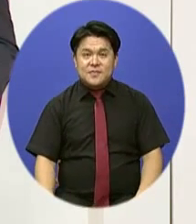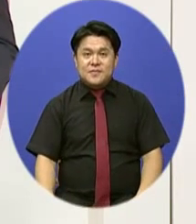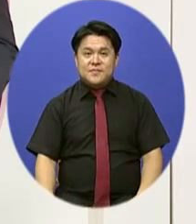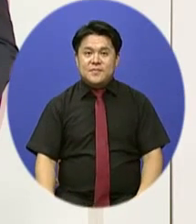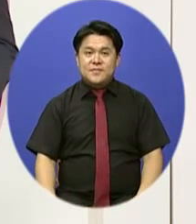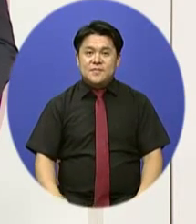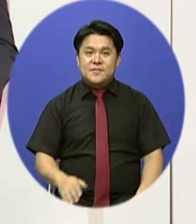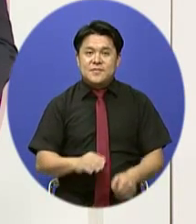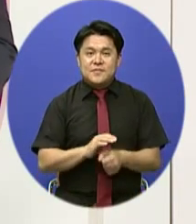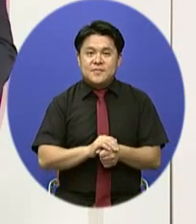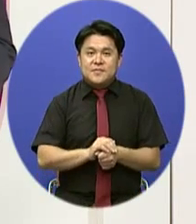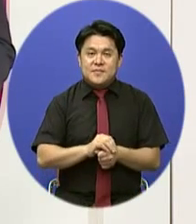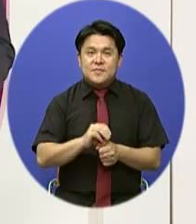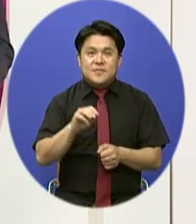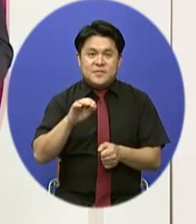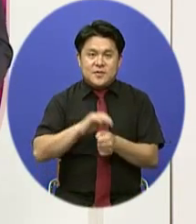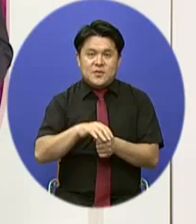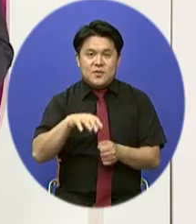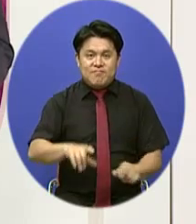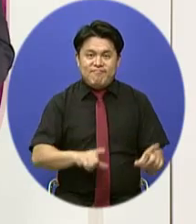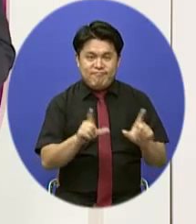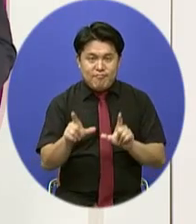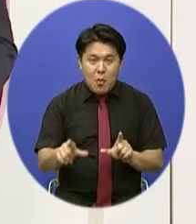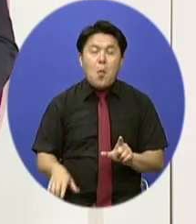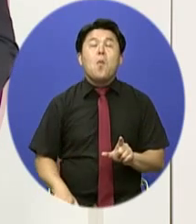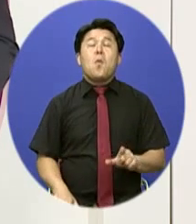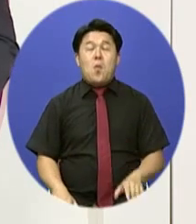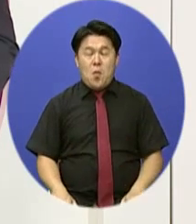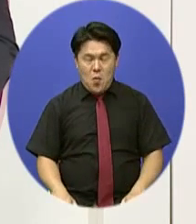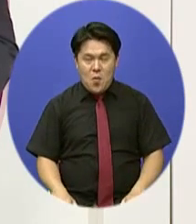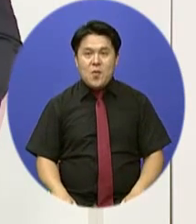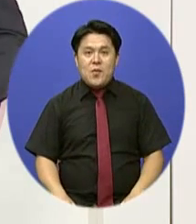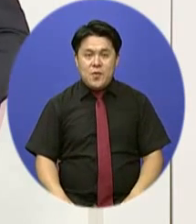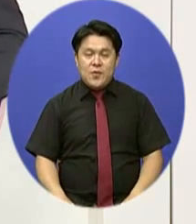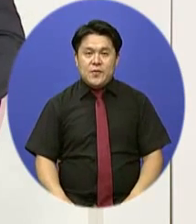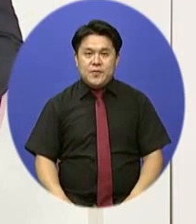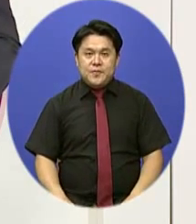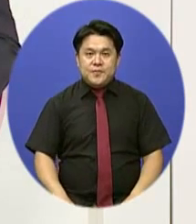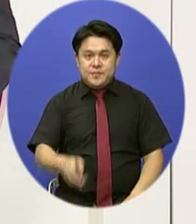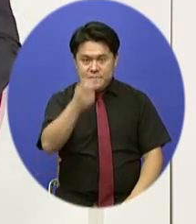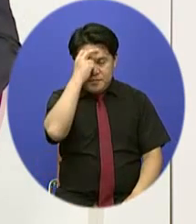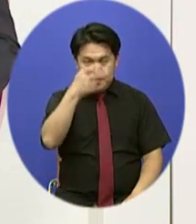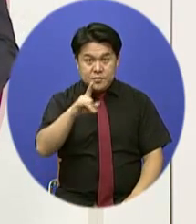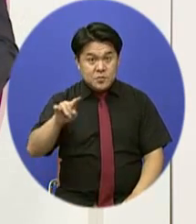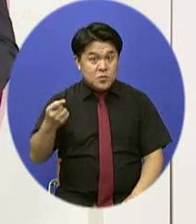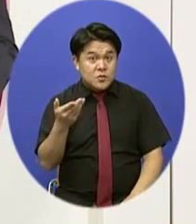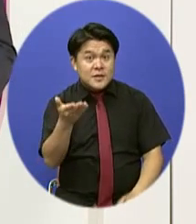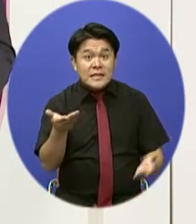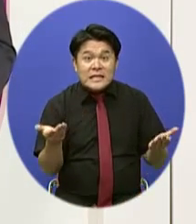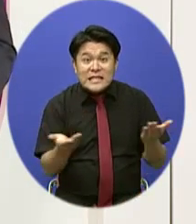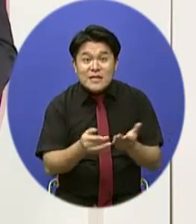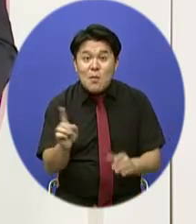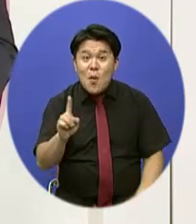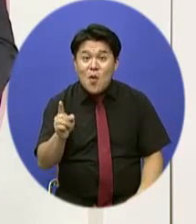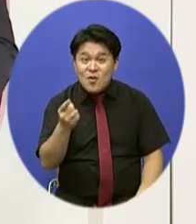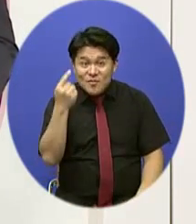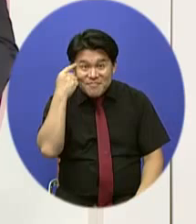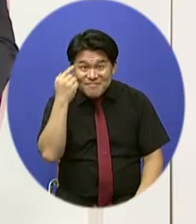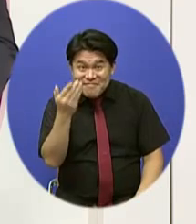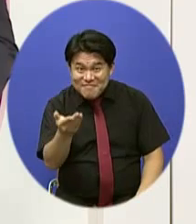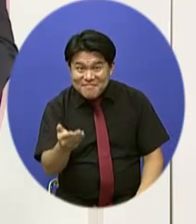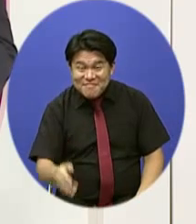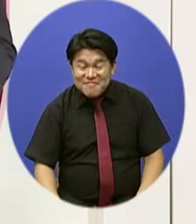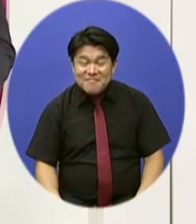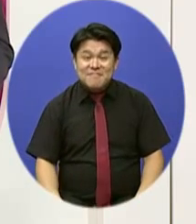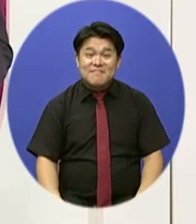경주에 삽니다. 경주에. 예. 경주에 사시는 최태호님 어떤 일 하시는지 여쭤보겠습니다.